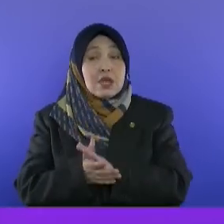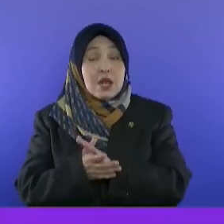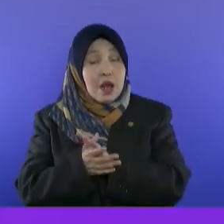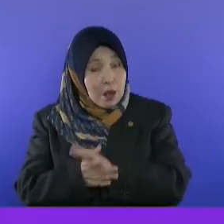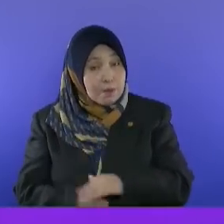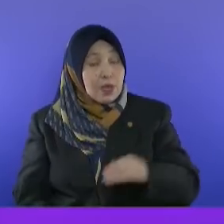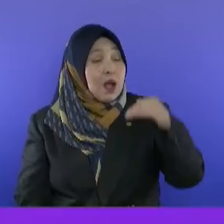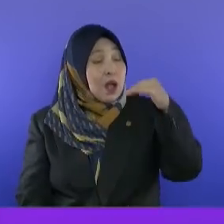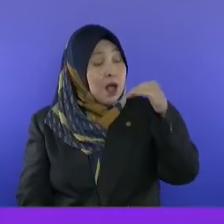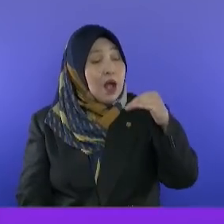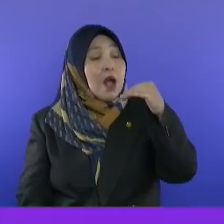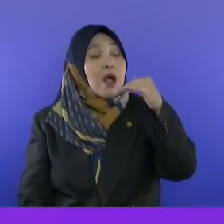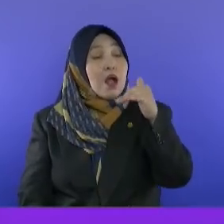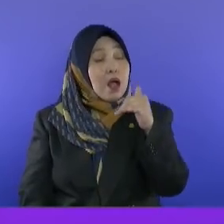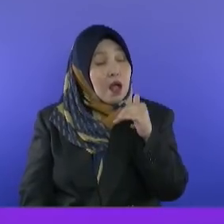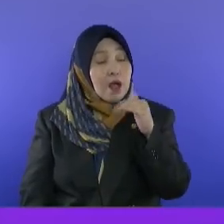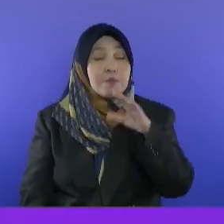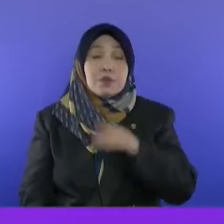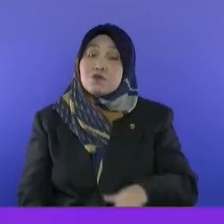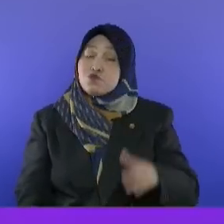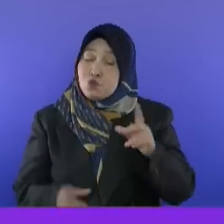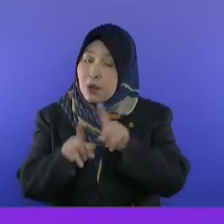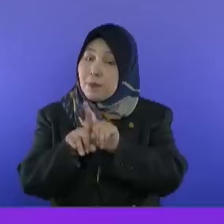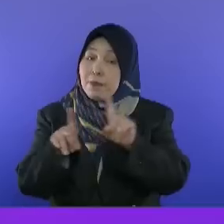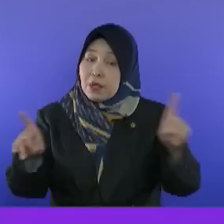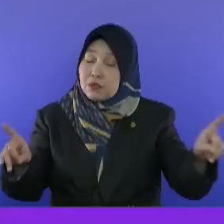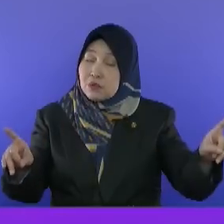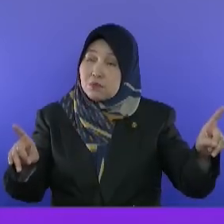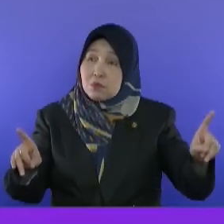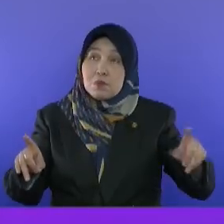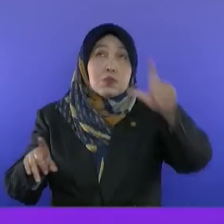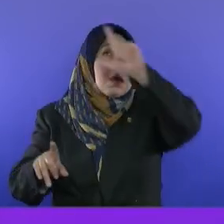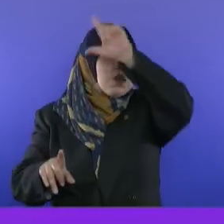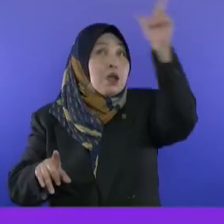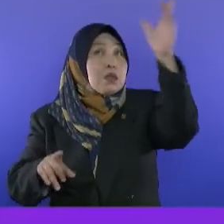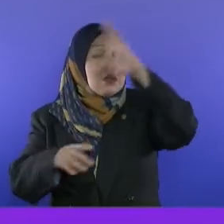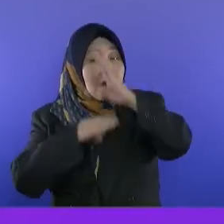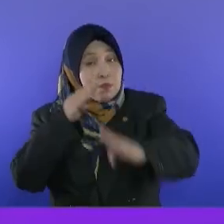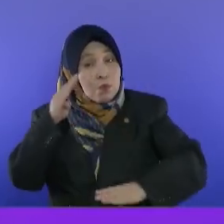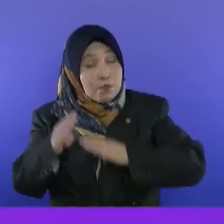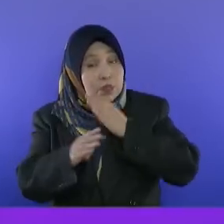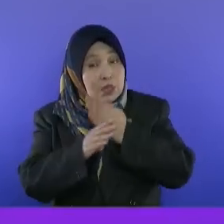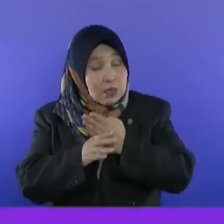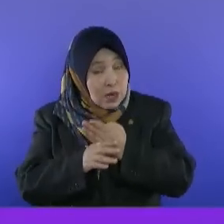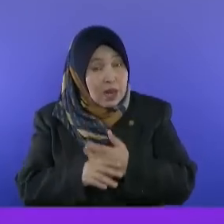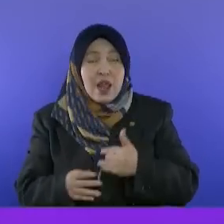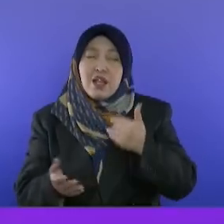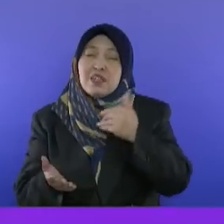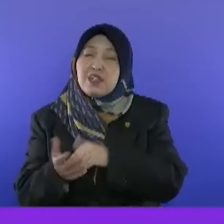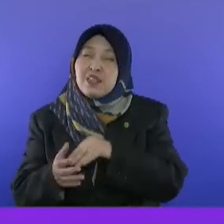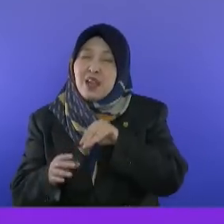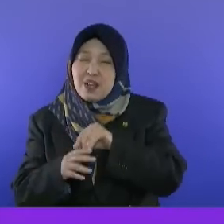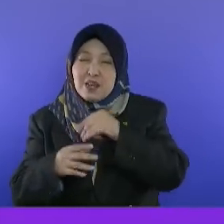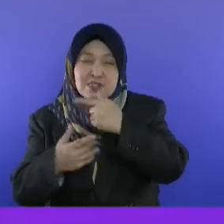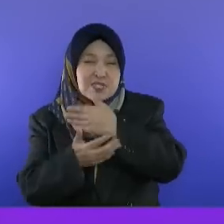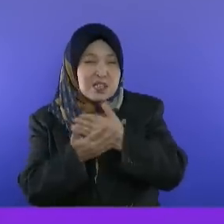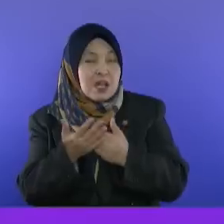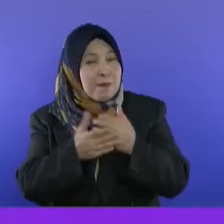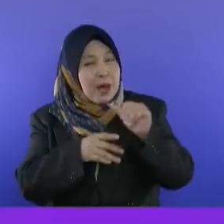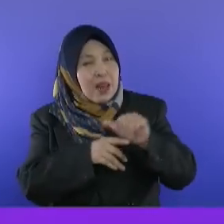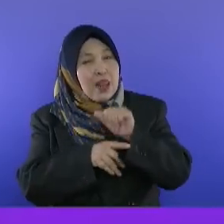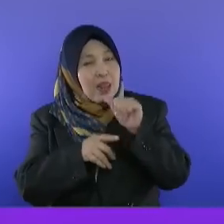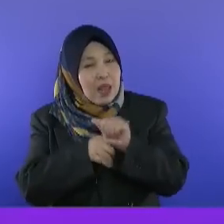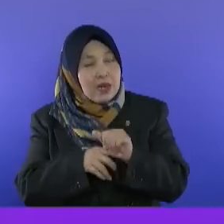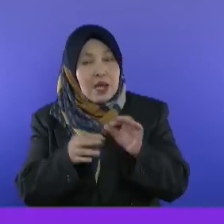dengan hanipis ya pun sudah membisukan langit dan bumi dalam dalam sebutnya aftah lagi dari segi pengamalannya